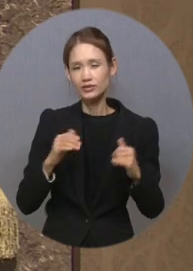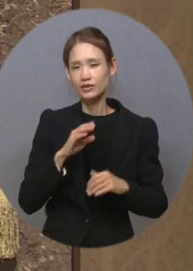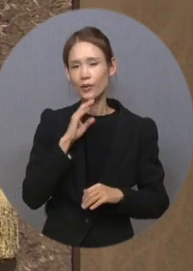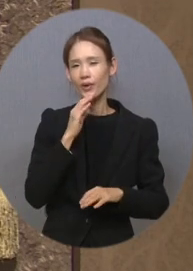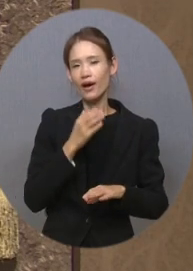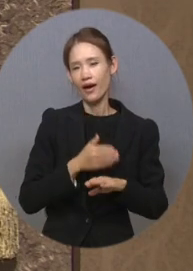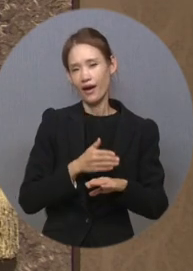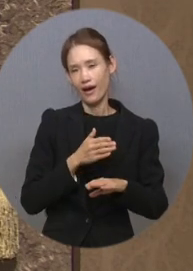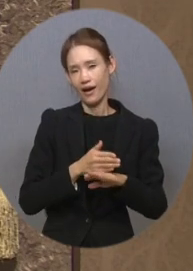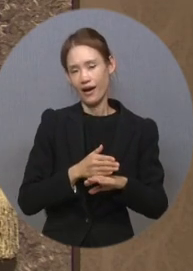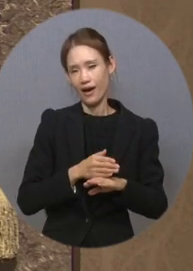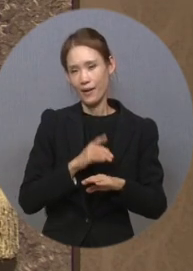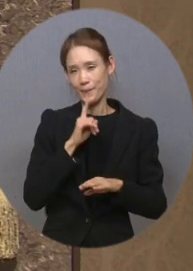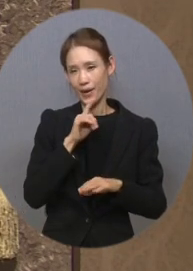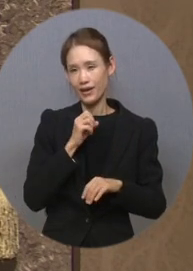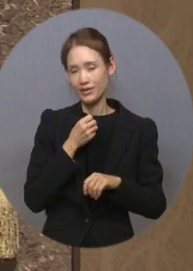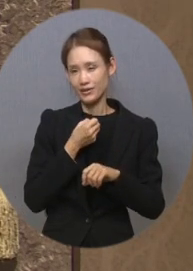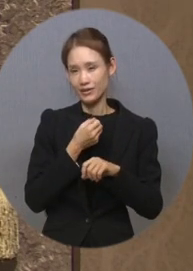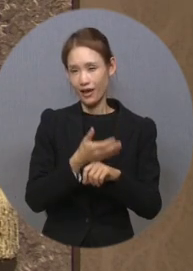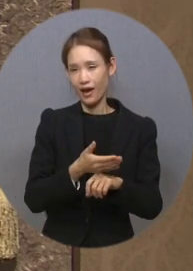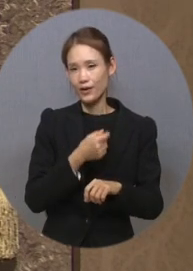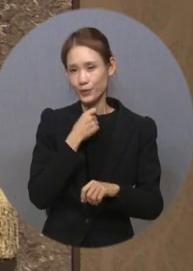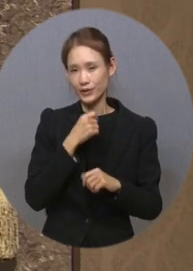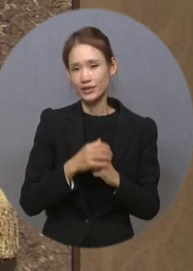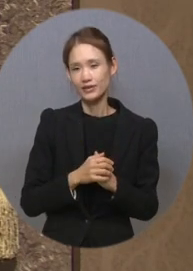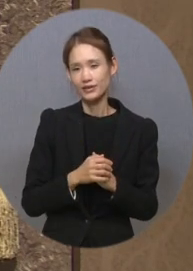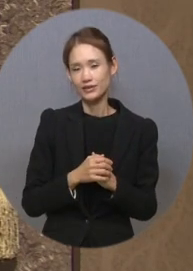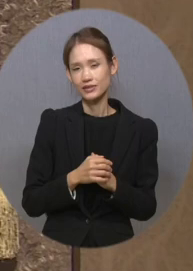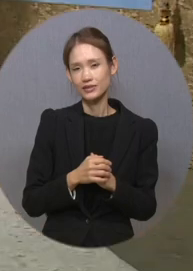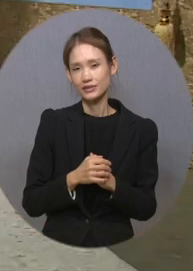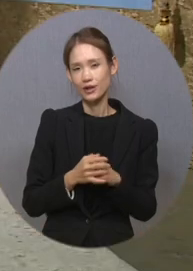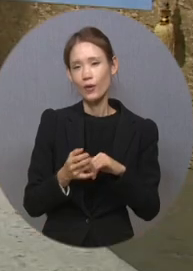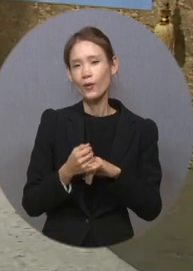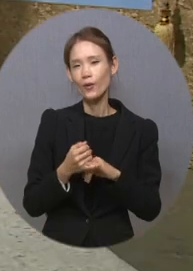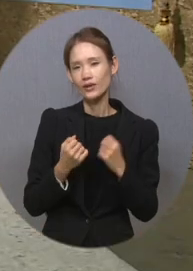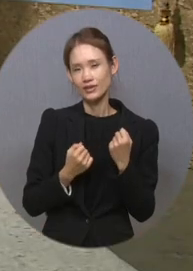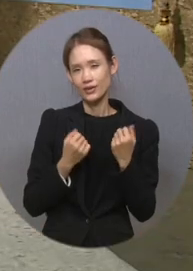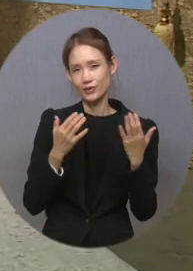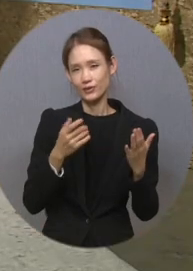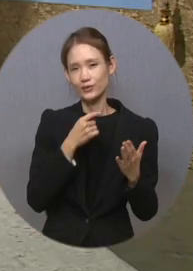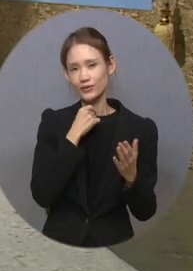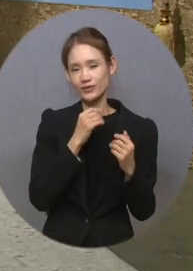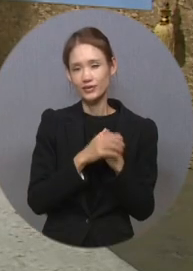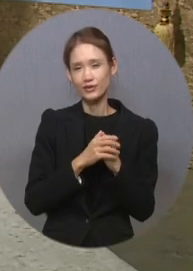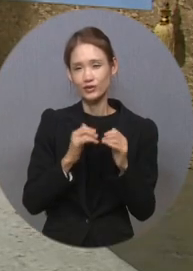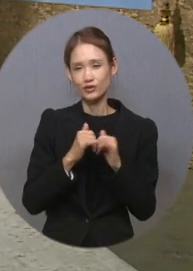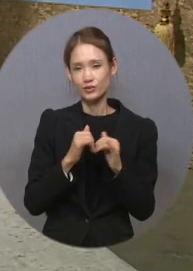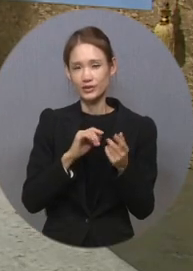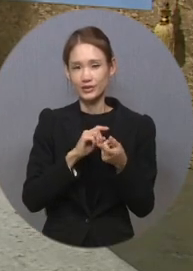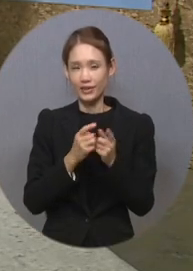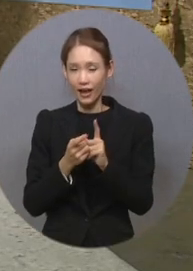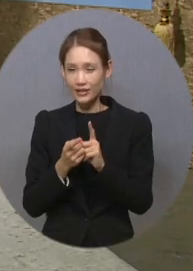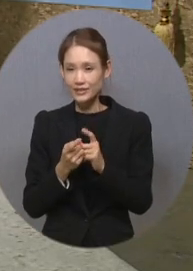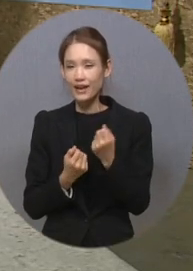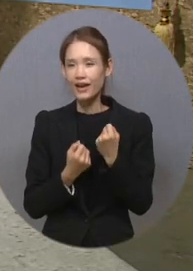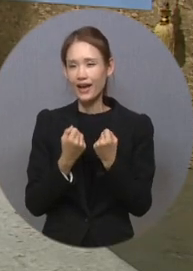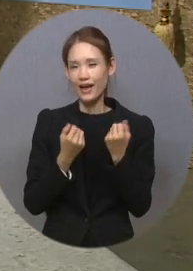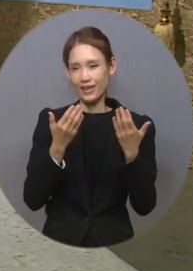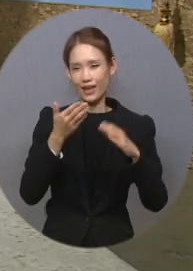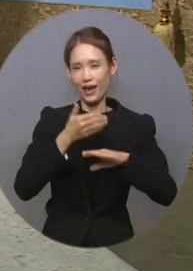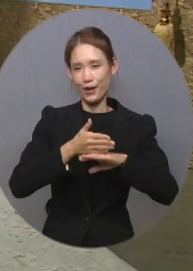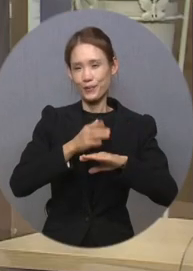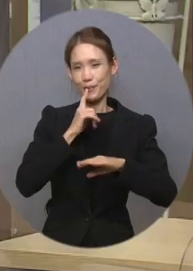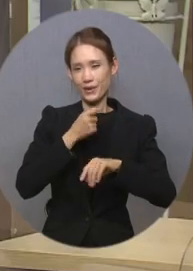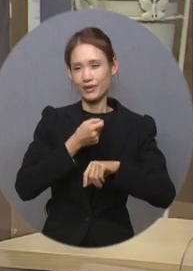정말 감사드린다 하는 말씀을 제가 네, 드려야 되겠습니다. 또 저는 국민을 대신해서 감사의 말씀을 전해야 되겠네요. 또